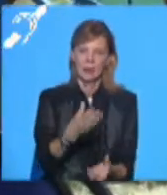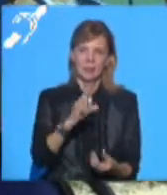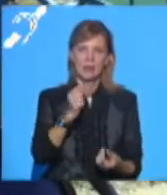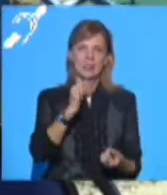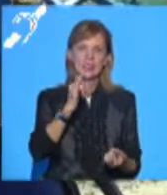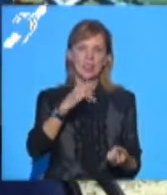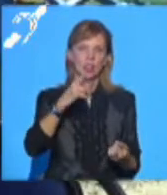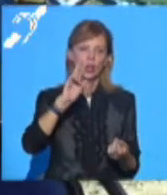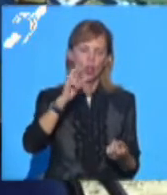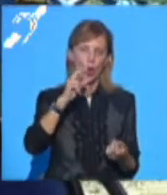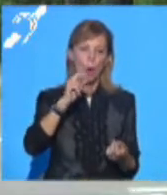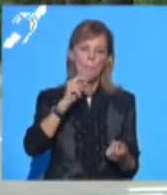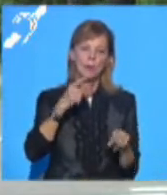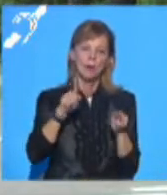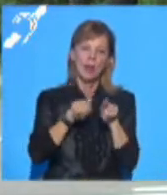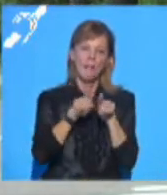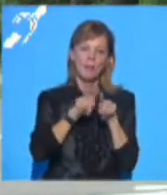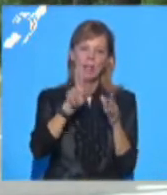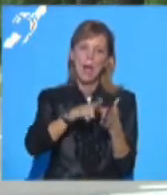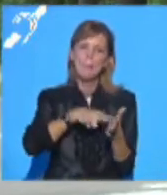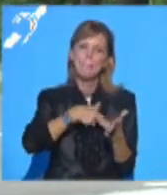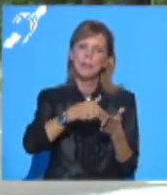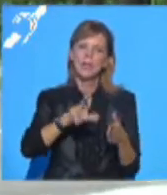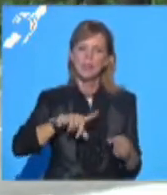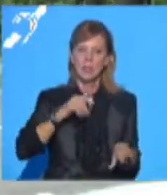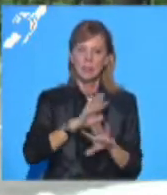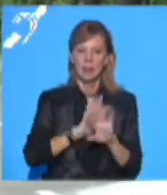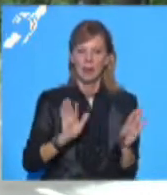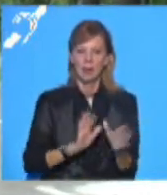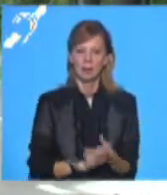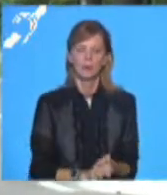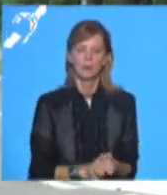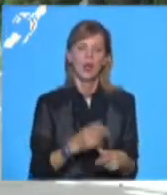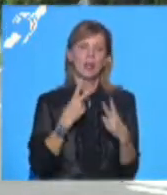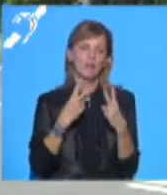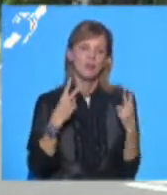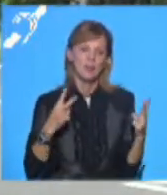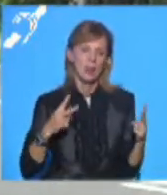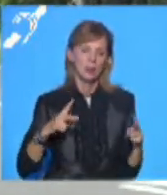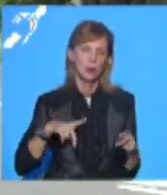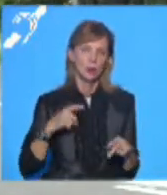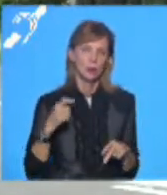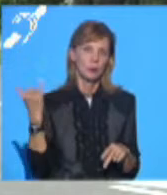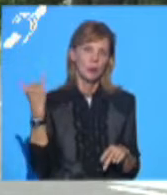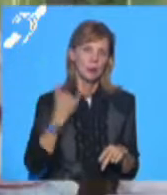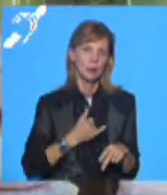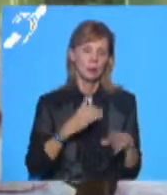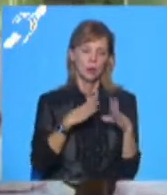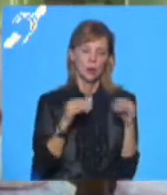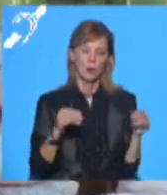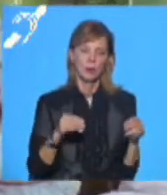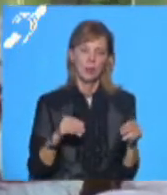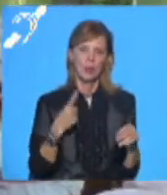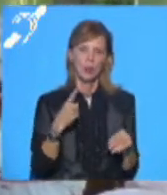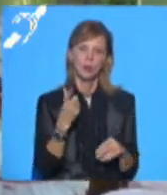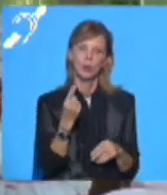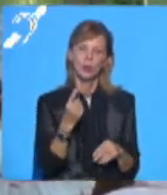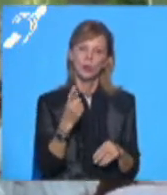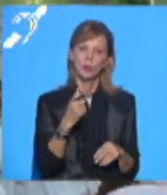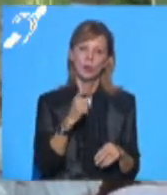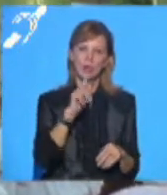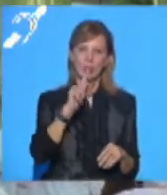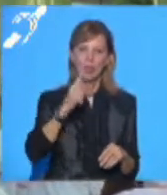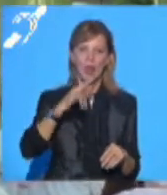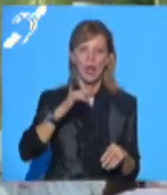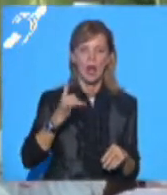siropul, ca un fel de miere, e gata. Vizitatorii sunt veniți din toată țara, printre ei și un cuplu din Galați venit